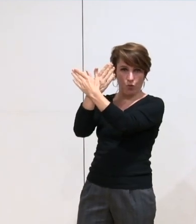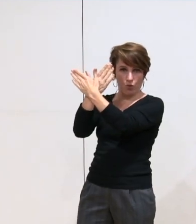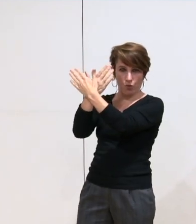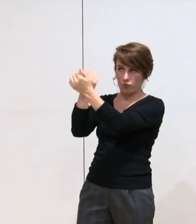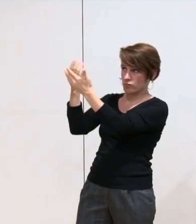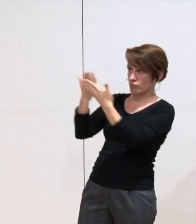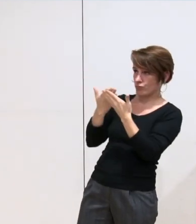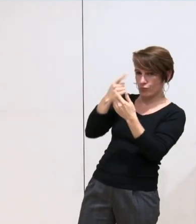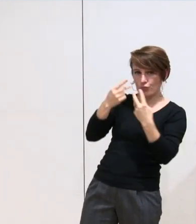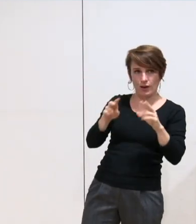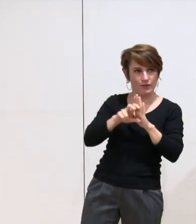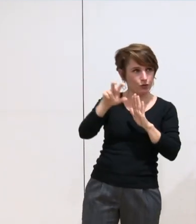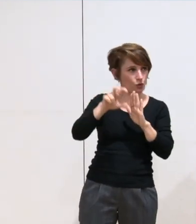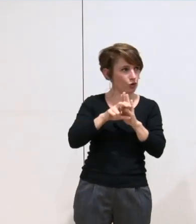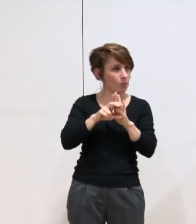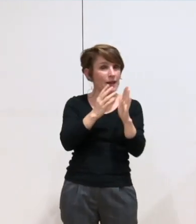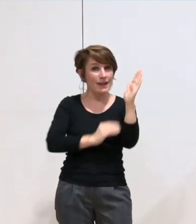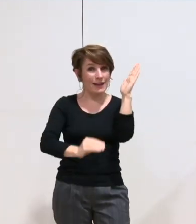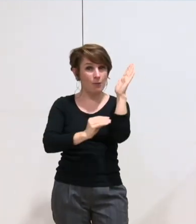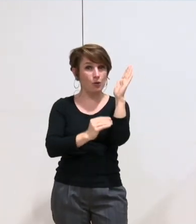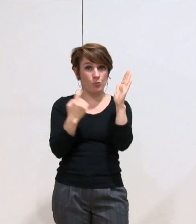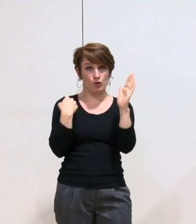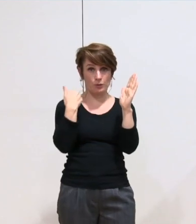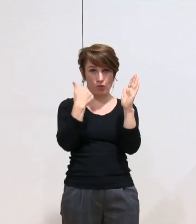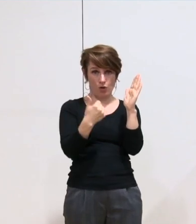Et l'amendement numéro 1